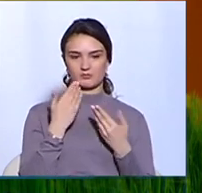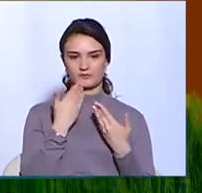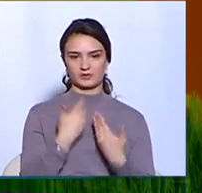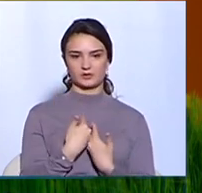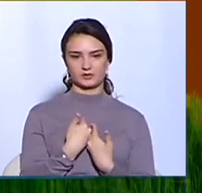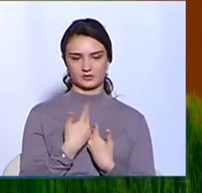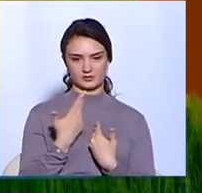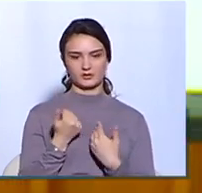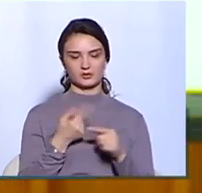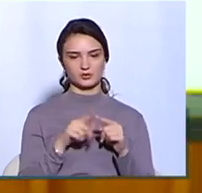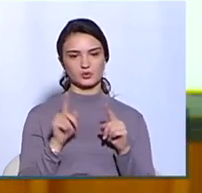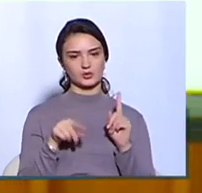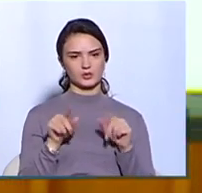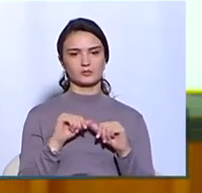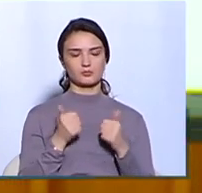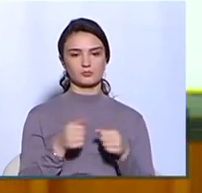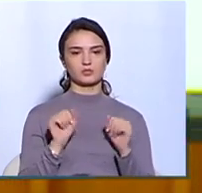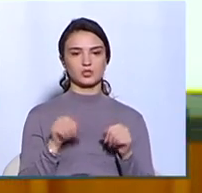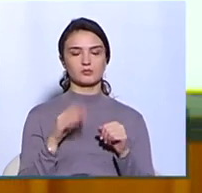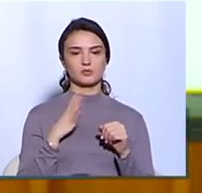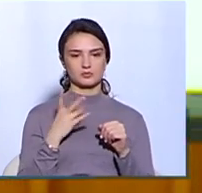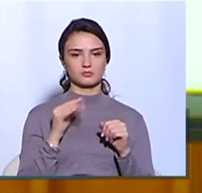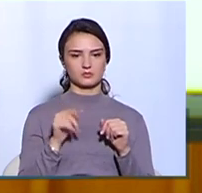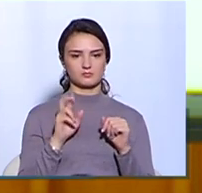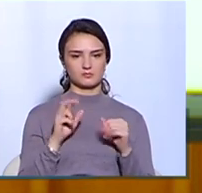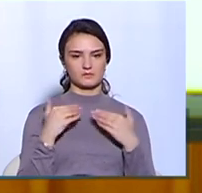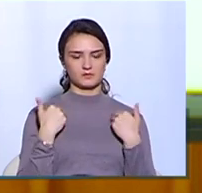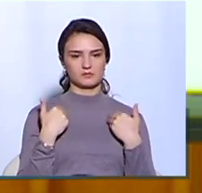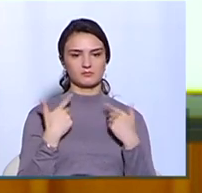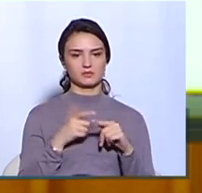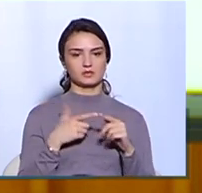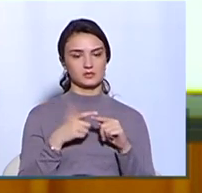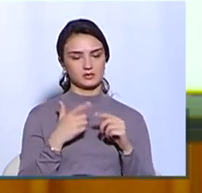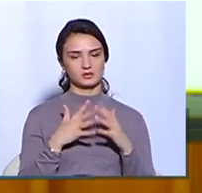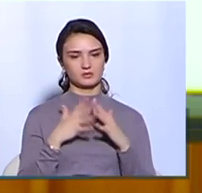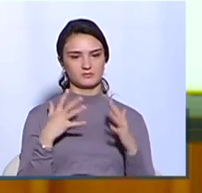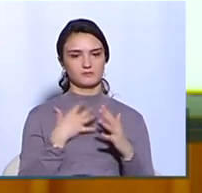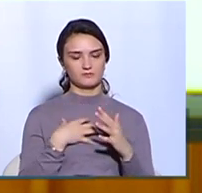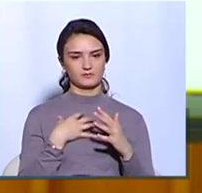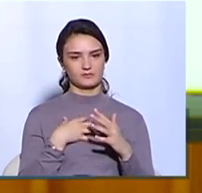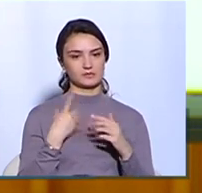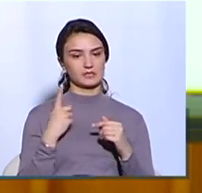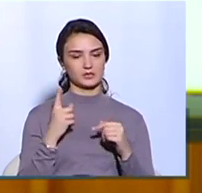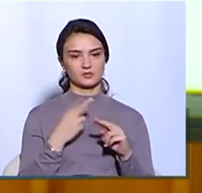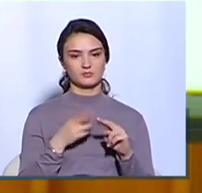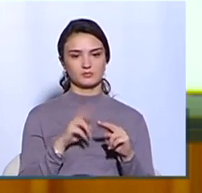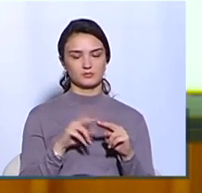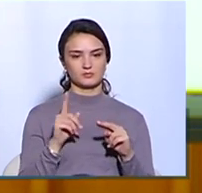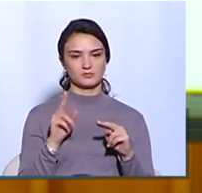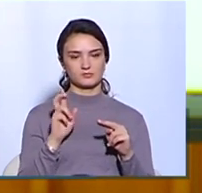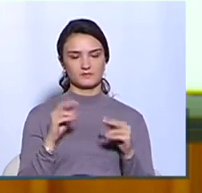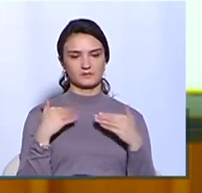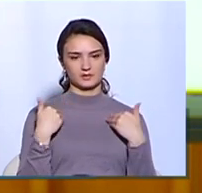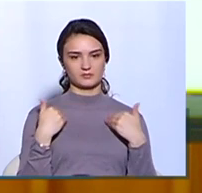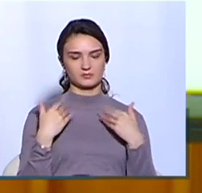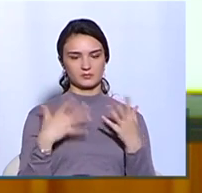ამას უკავშირდეს. ზოგიერთი ფორმა შეიძლება იყოს, მაგრამ აქაც B ვიტამინებს ძალიან დიდი მნიშვნელობა აქვს. მაგრამ რატომ? იმიტომ რომ B